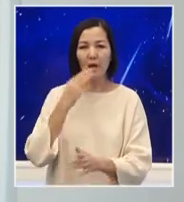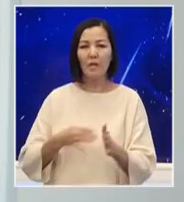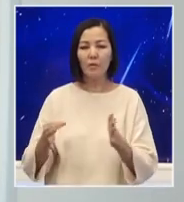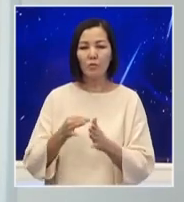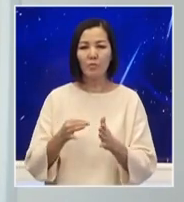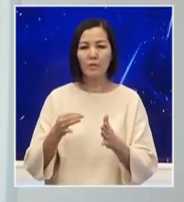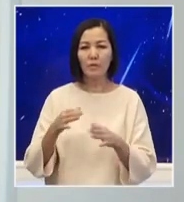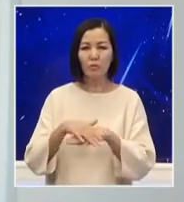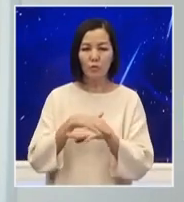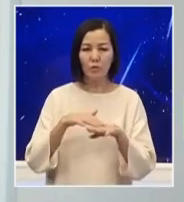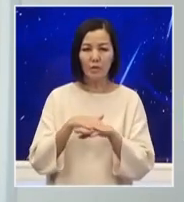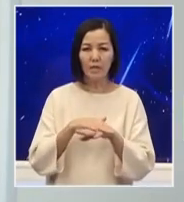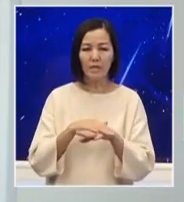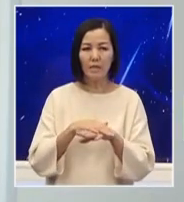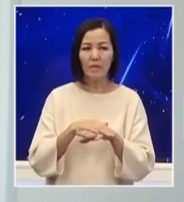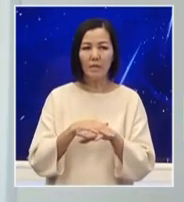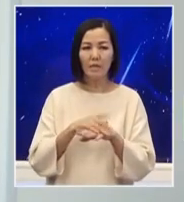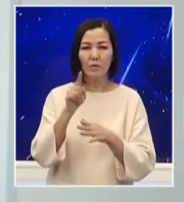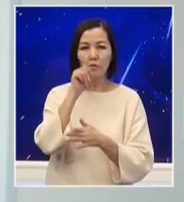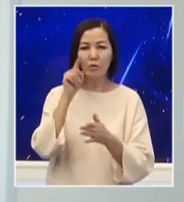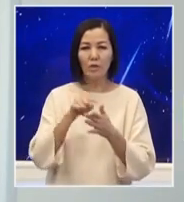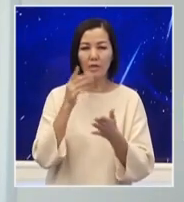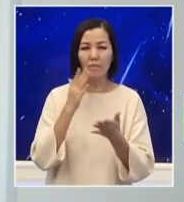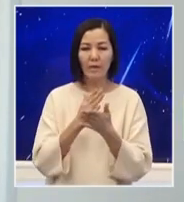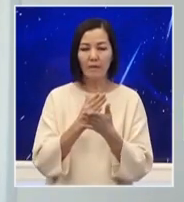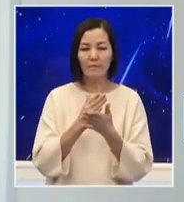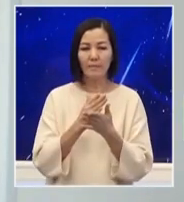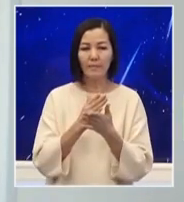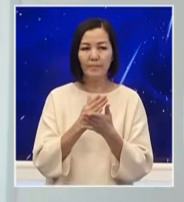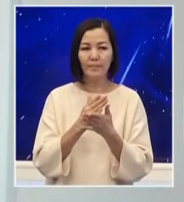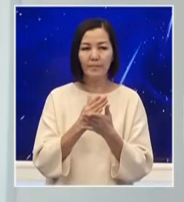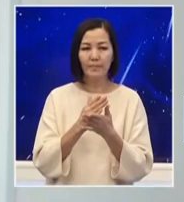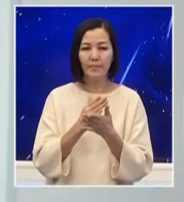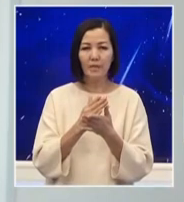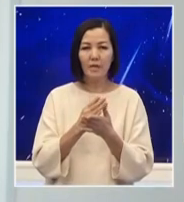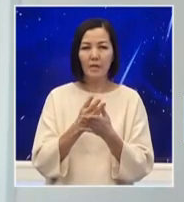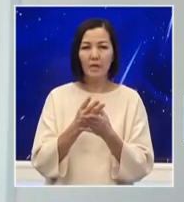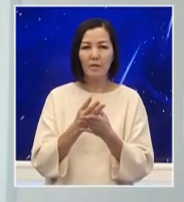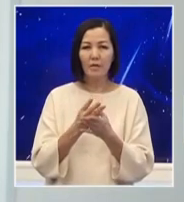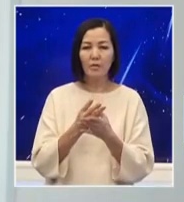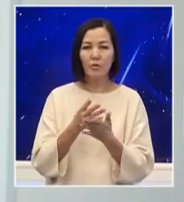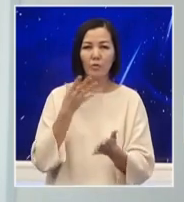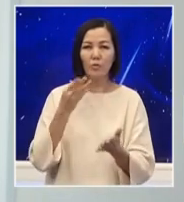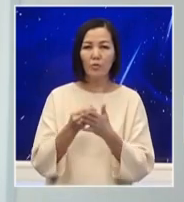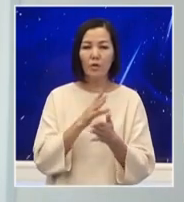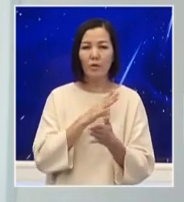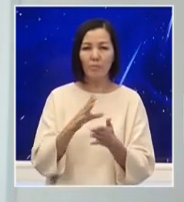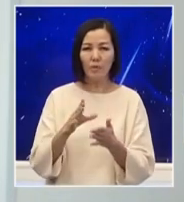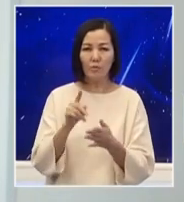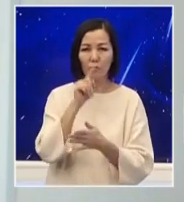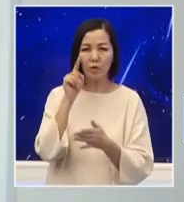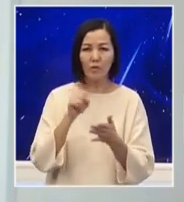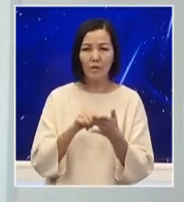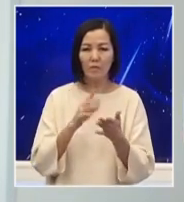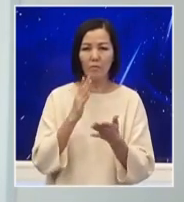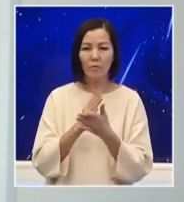тұрғындарынан әртүрлі бана сұрақтар туындап жатқан жағдайда жарналардың төленбеуі туралы сұрақтар болатын болса,